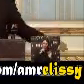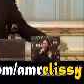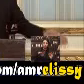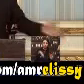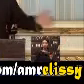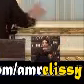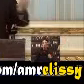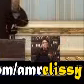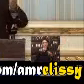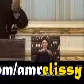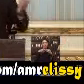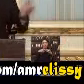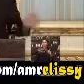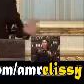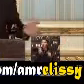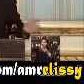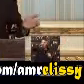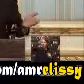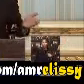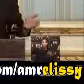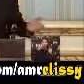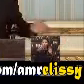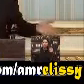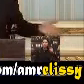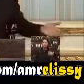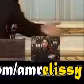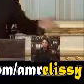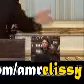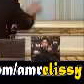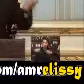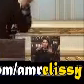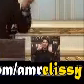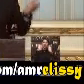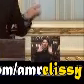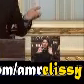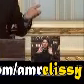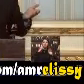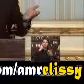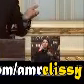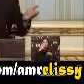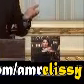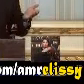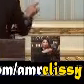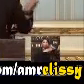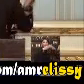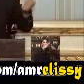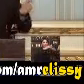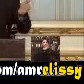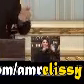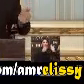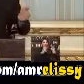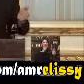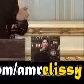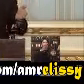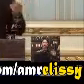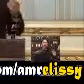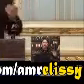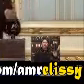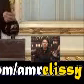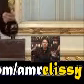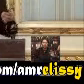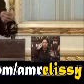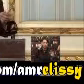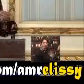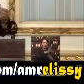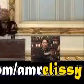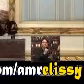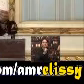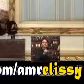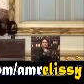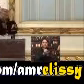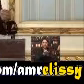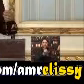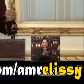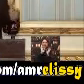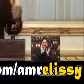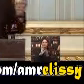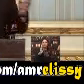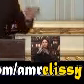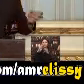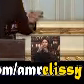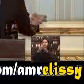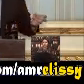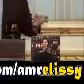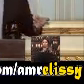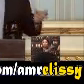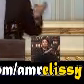معانا كل الجمعيات الاهليه الكبيره في مصر ومعانا كل الشخصيات العامه المهمه جدا المؤثره في الراي العام، اتمنى ان هذه الدعوه اللي